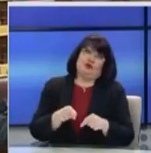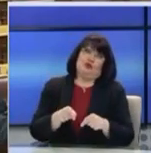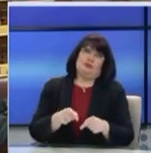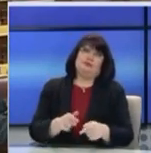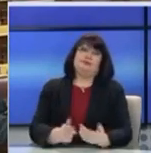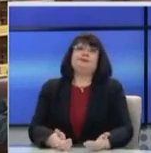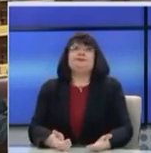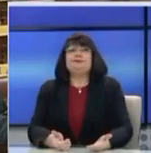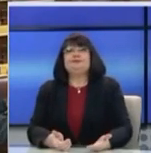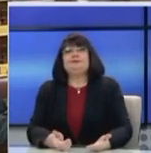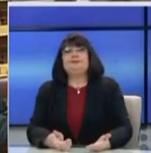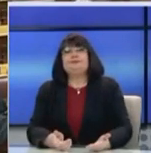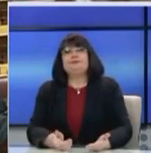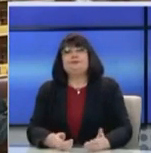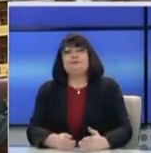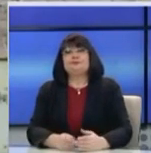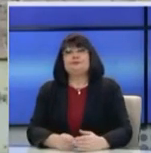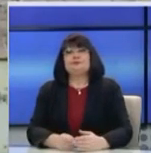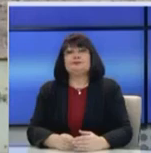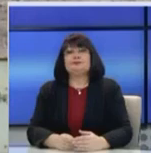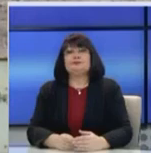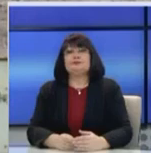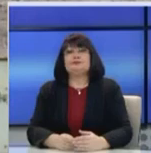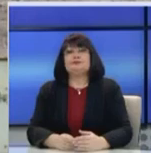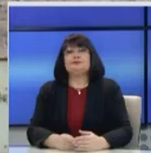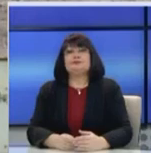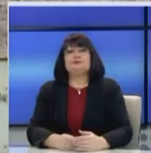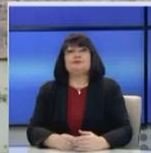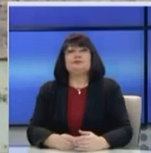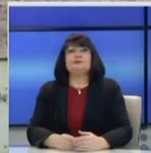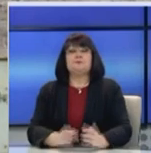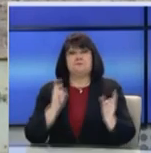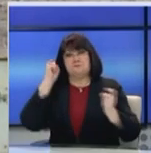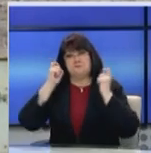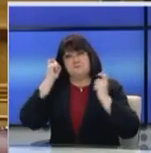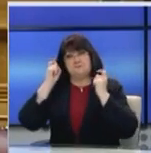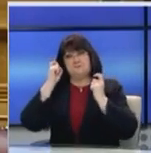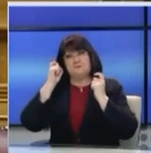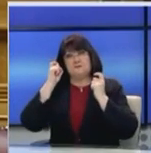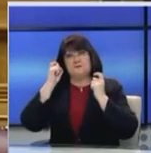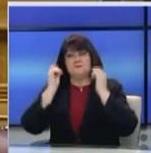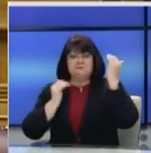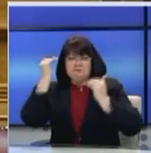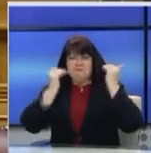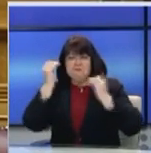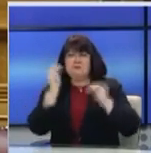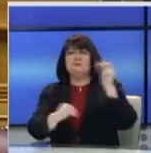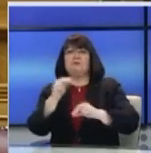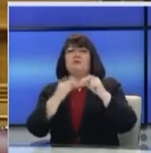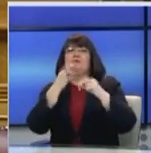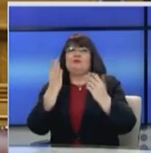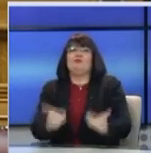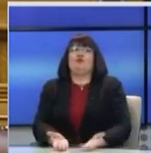Ελάτε. Μιλάμε για κάτι που ψηφίστηκε σχεδόν ομόφωνα τώρα. Απορώ. Αν είχατε επιφυλάξεις, γιατί τα